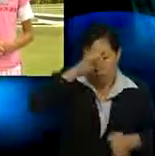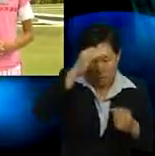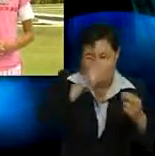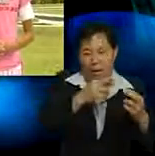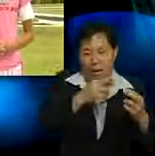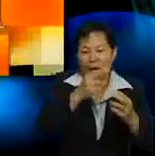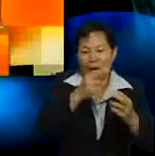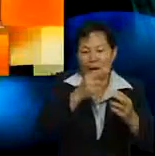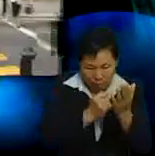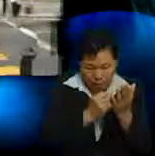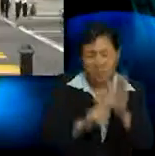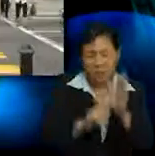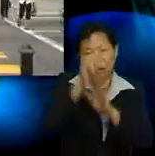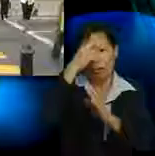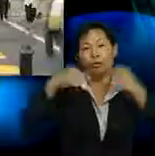mencapai kejayaan.